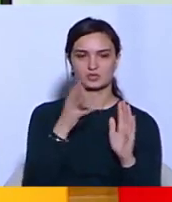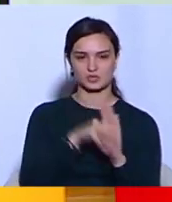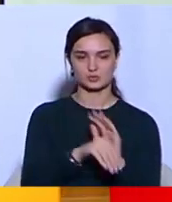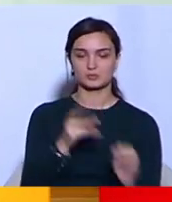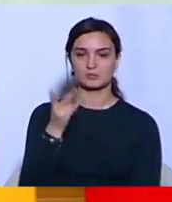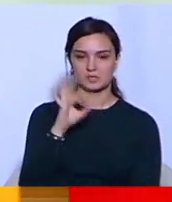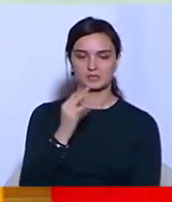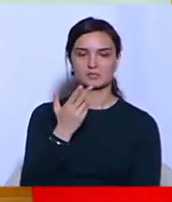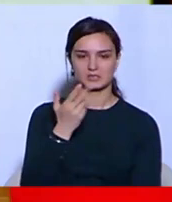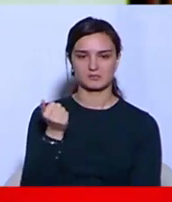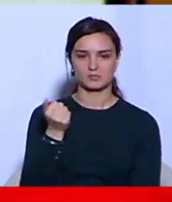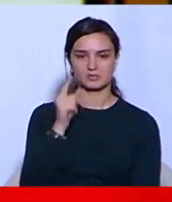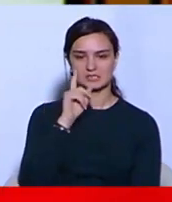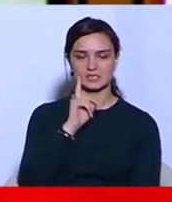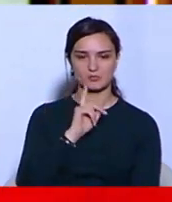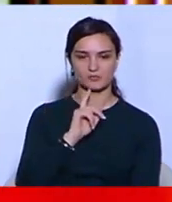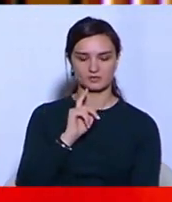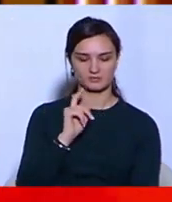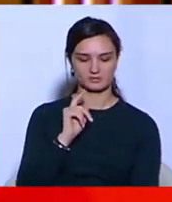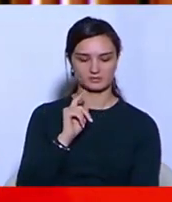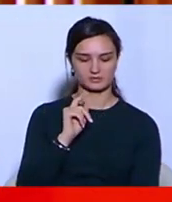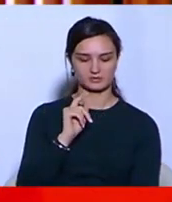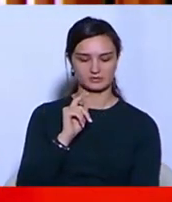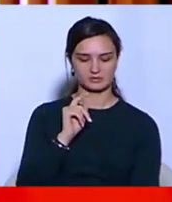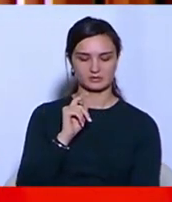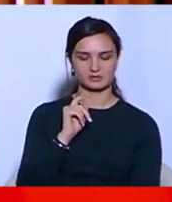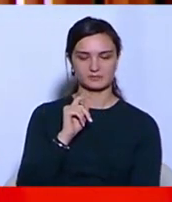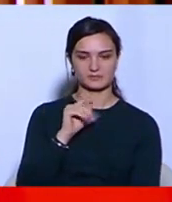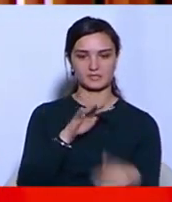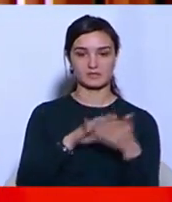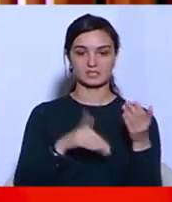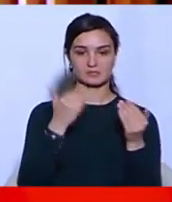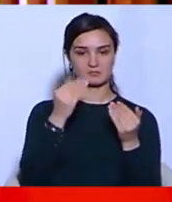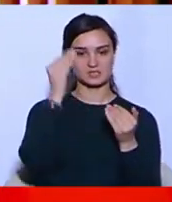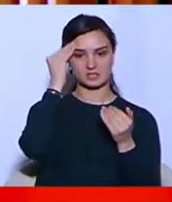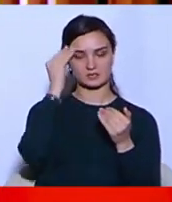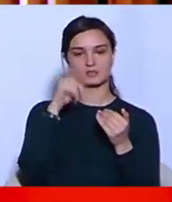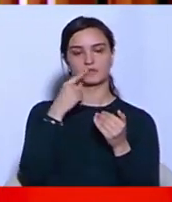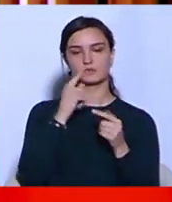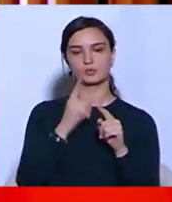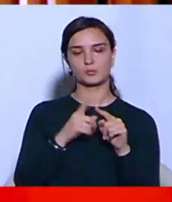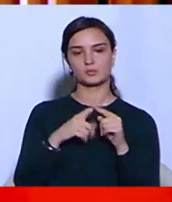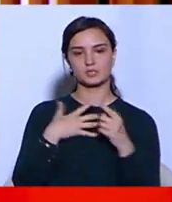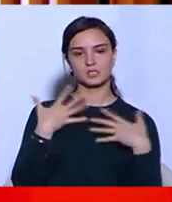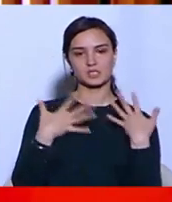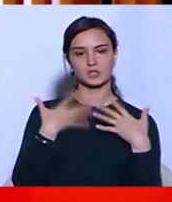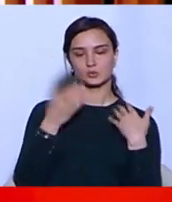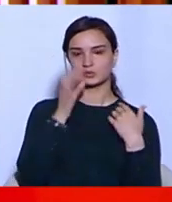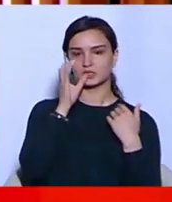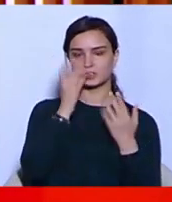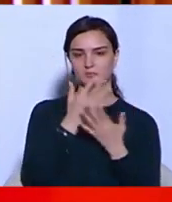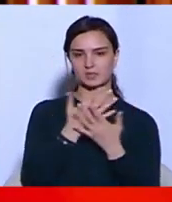ჩართული, თუმცა რა თქმა უნდა სიამოვნებით გავაგრძელებ თემიკოს აზრს დავიტყვი, რომ ენერგეტიკული სასმელებით